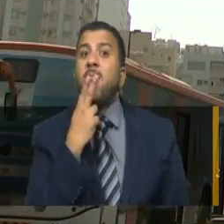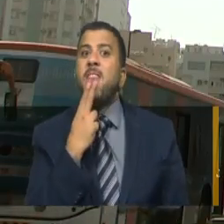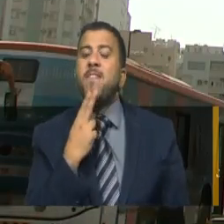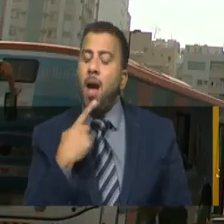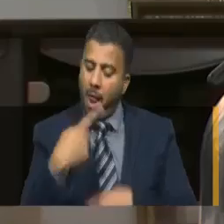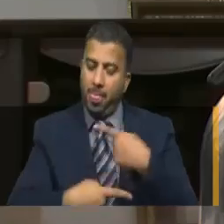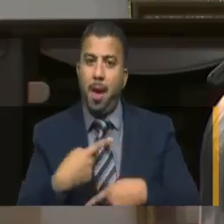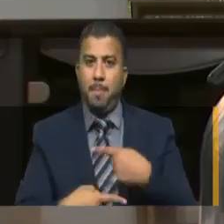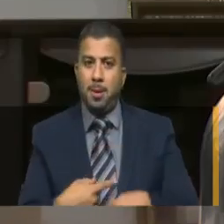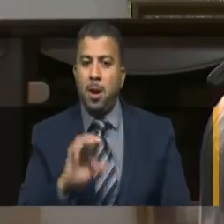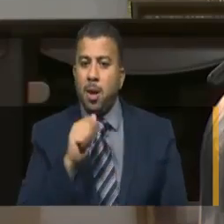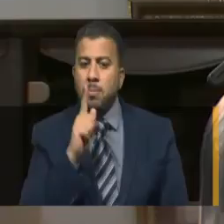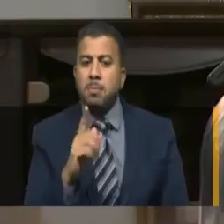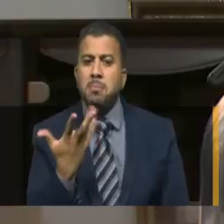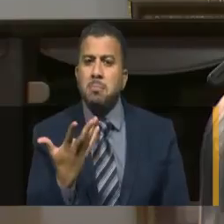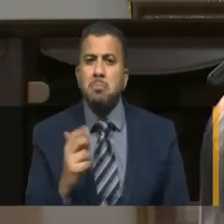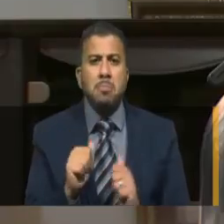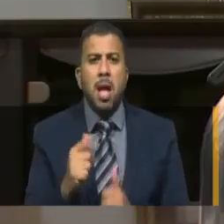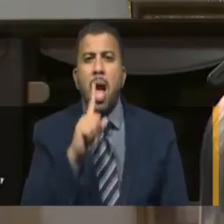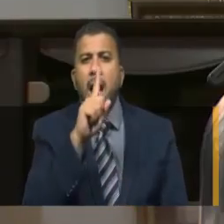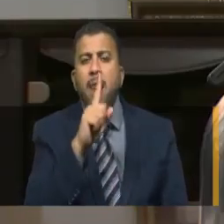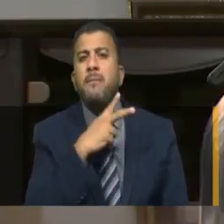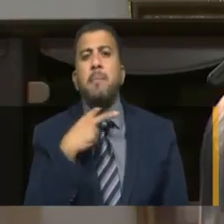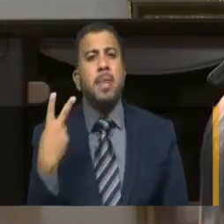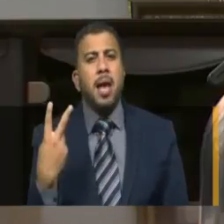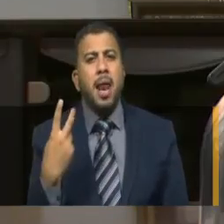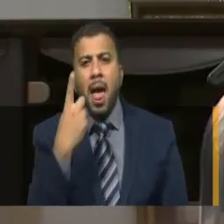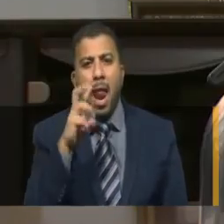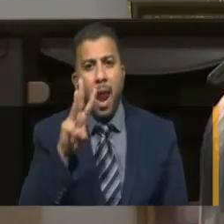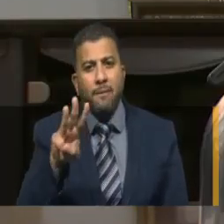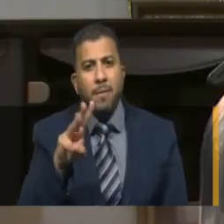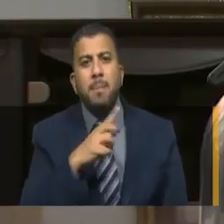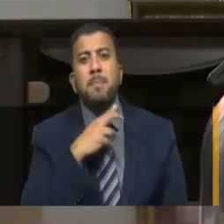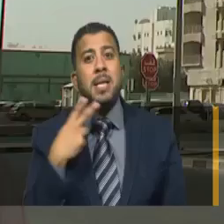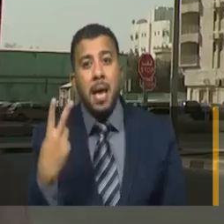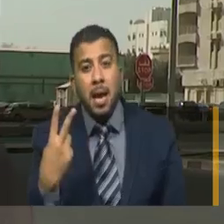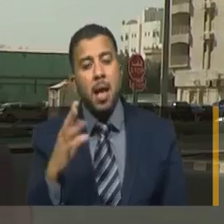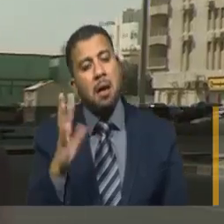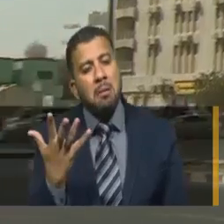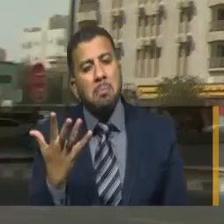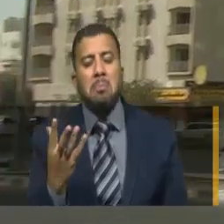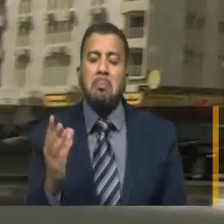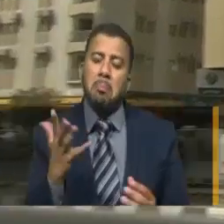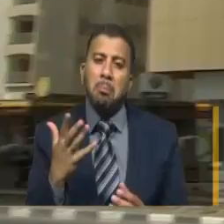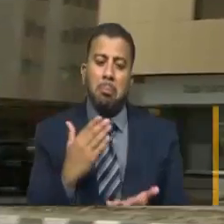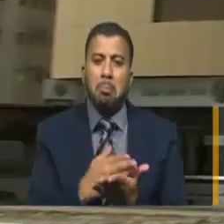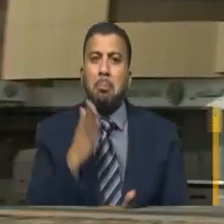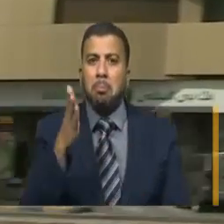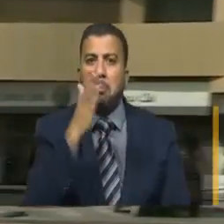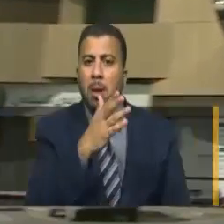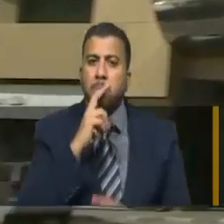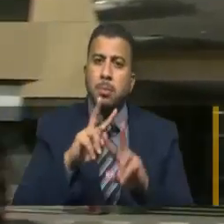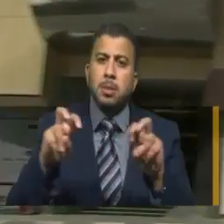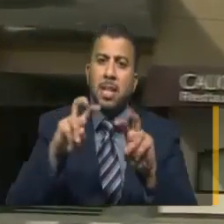تراوح ما بين 1200 ل 1500 تصريح كبدايات الحملة. الجولات الميدانية